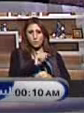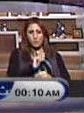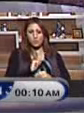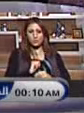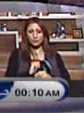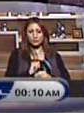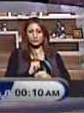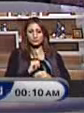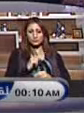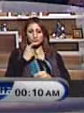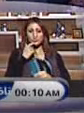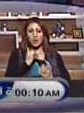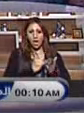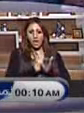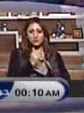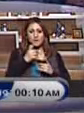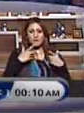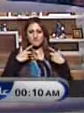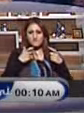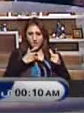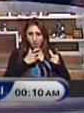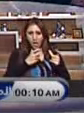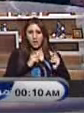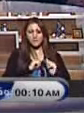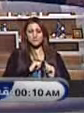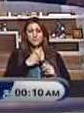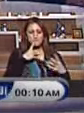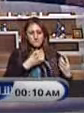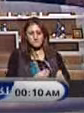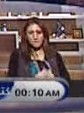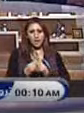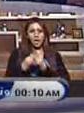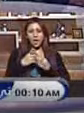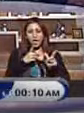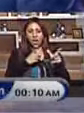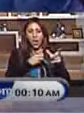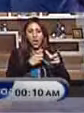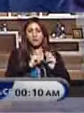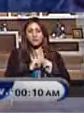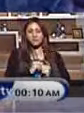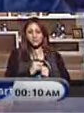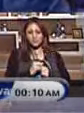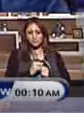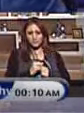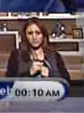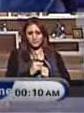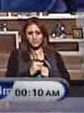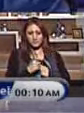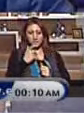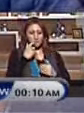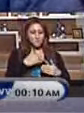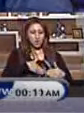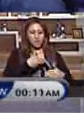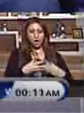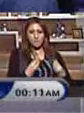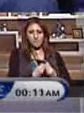المغارم يقدمك في الحرب هو من الامام سبحان الله قدام سبحان ويؤخر الحسن والحسين